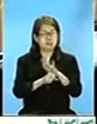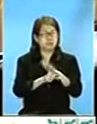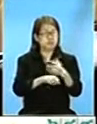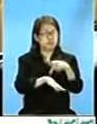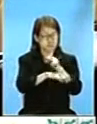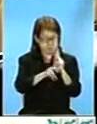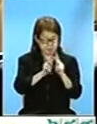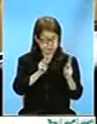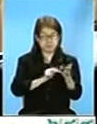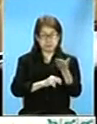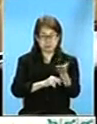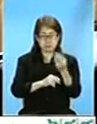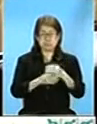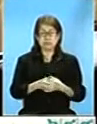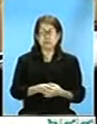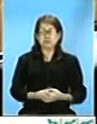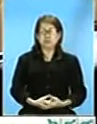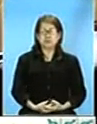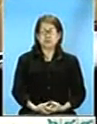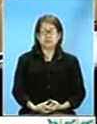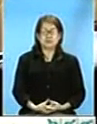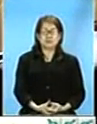การจะชี้แจงไหม